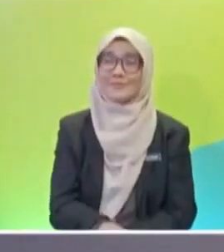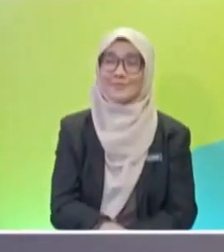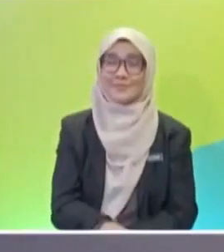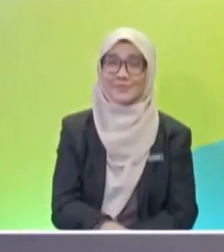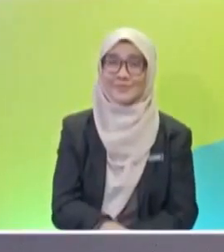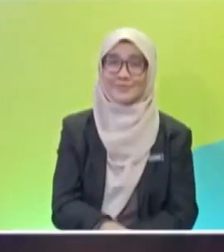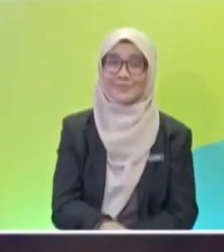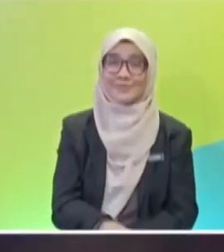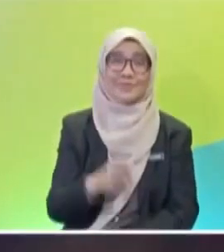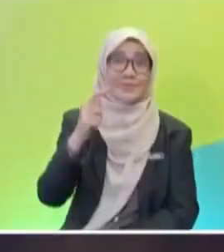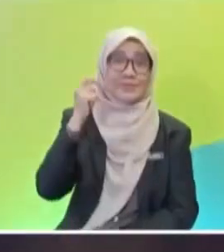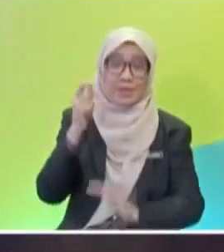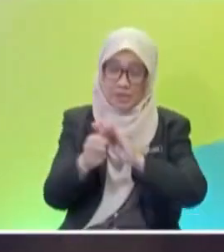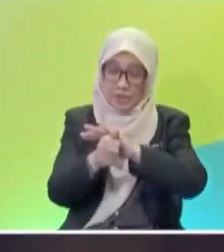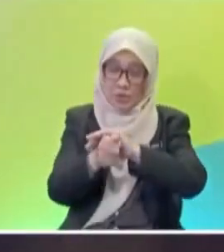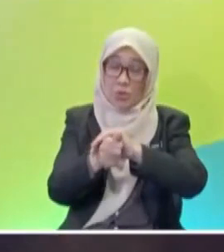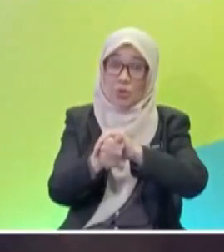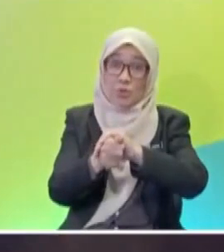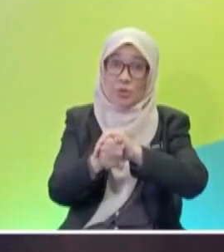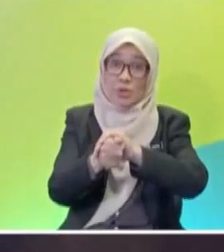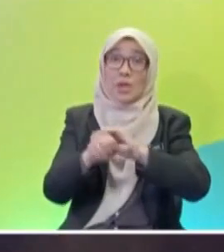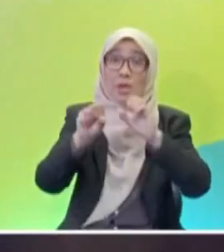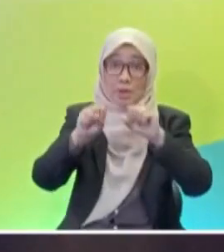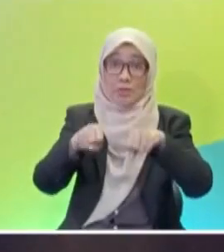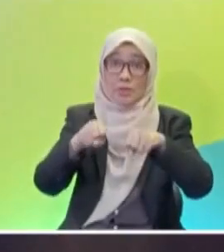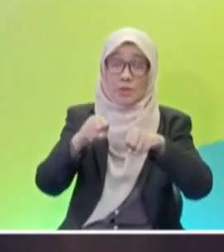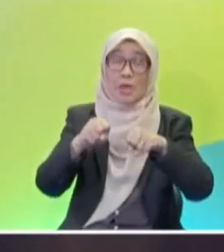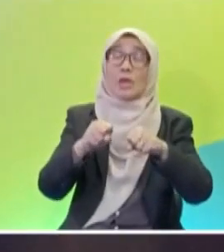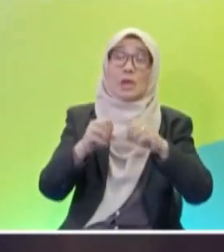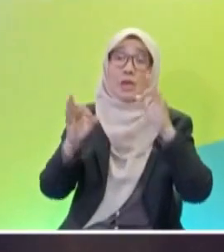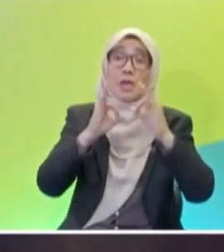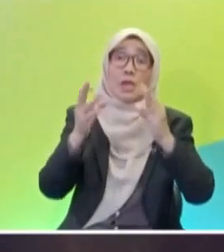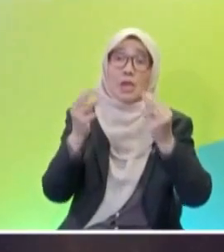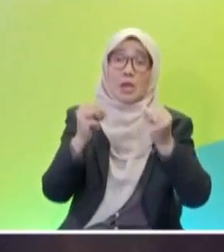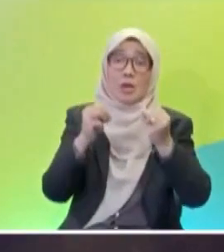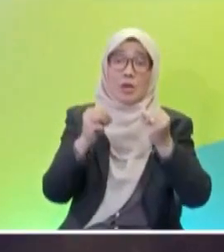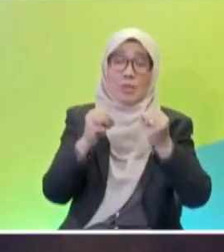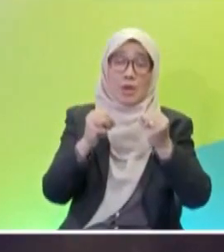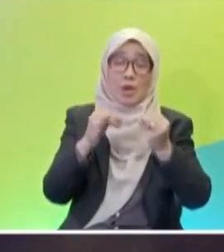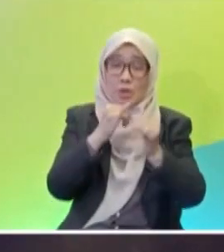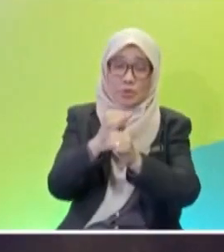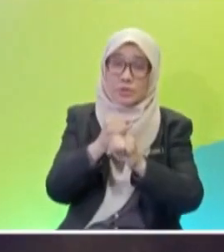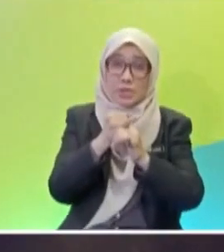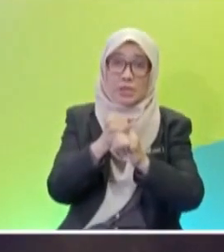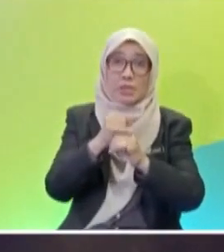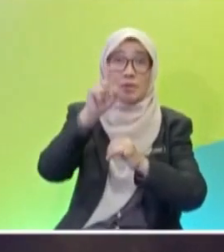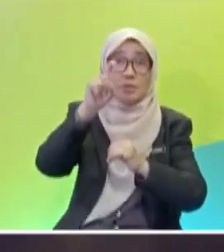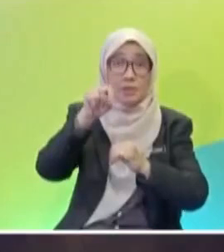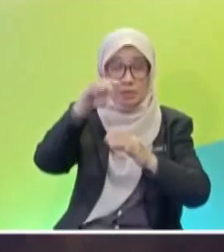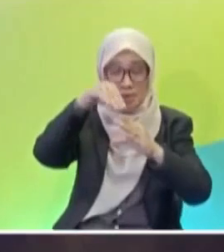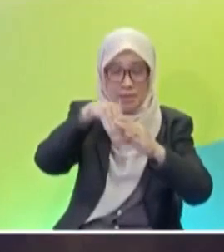tadi kuda-kuda kita nah pelihara dia di dalam Apa itu equarium seperti ini ya